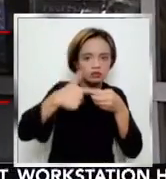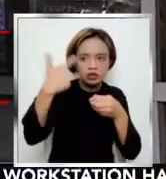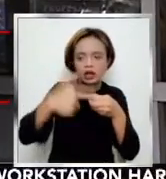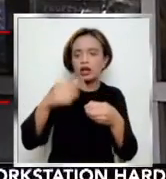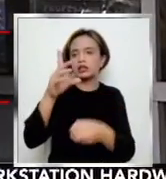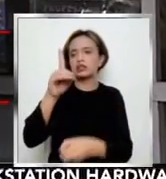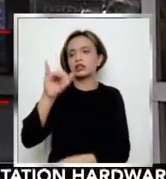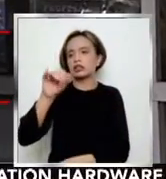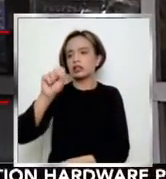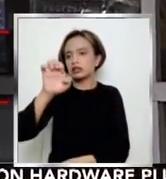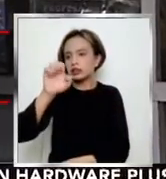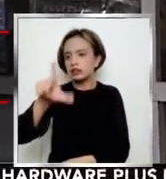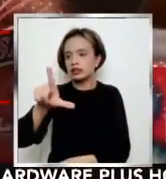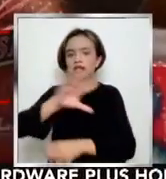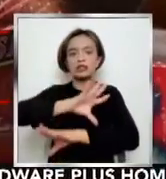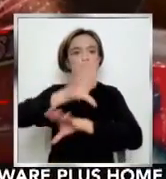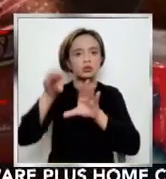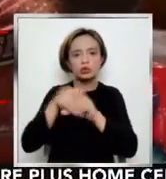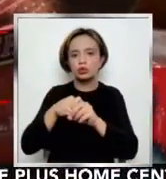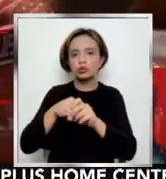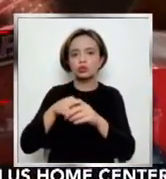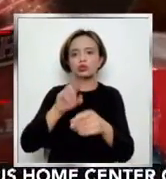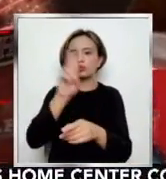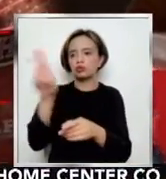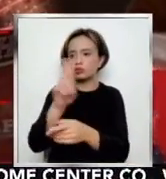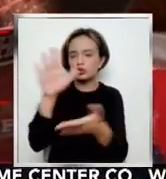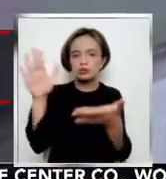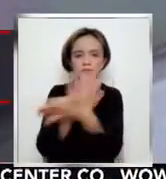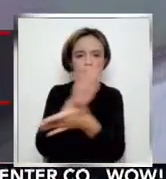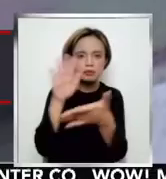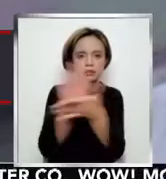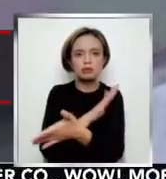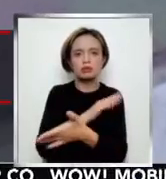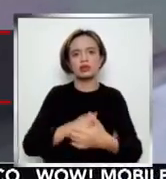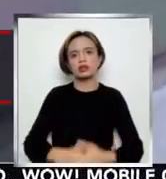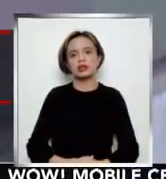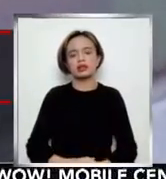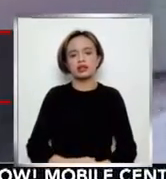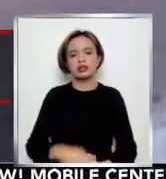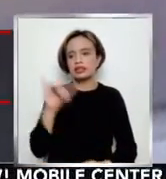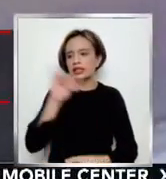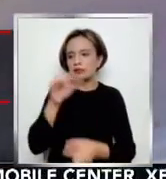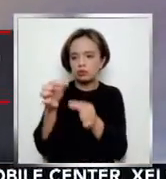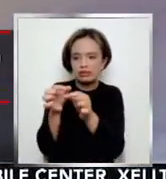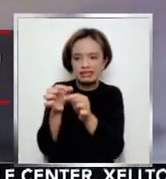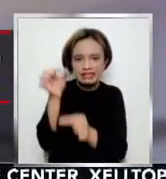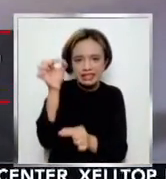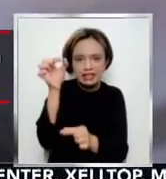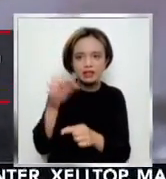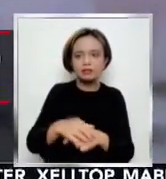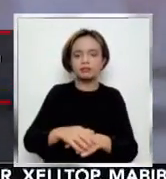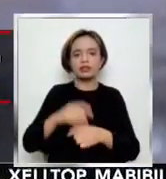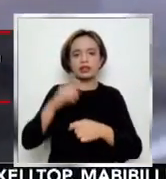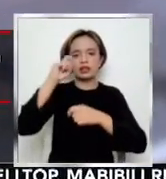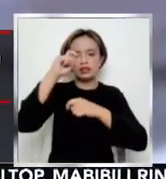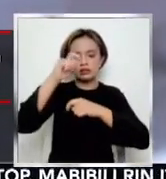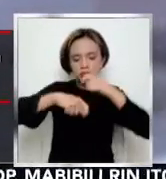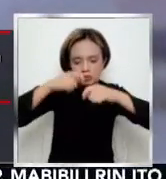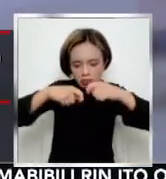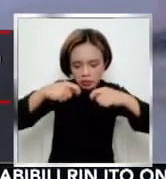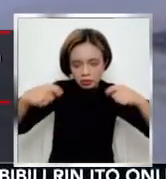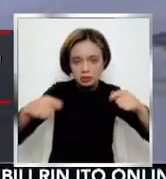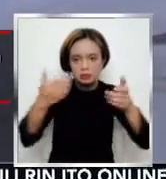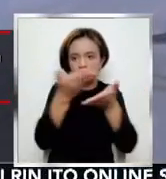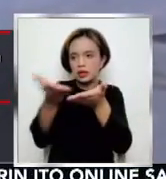na rin po yung papel na ginagamit. Ultimo stick na ginagamit. Panali po na dinibili na rin po sa local